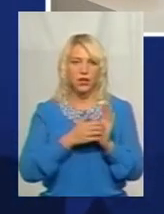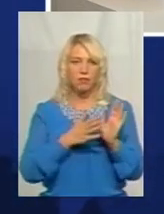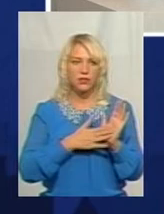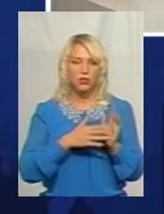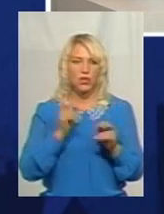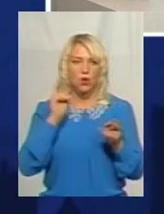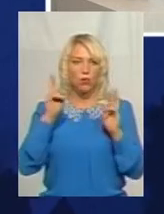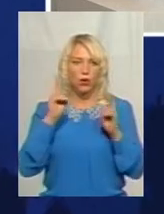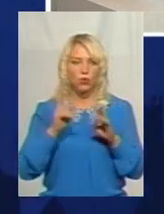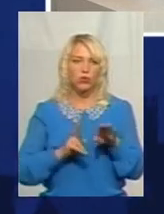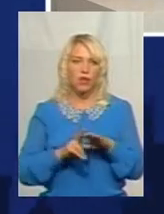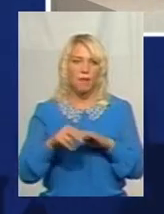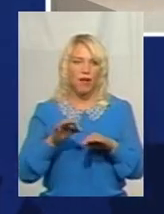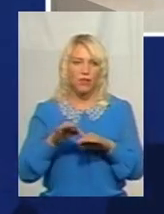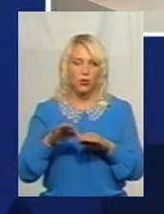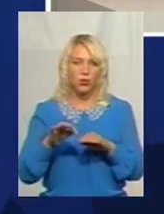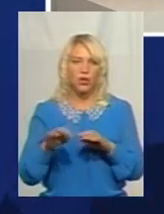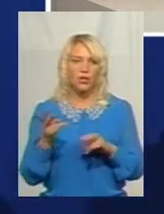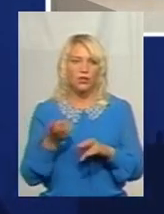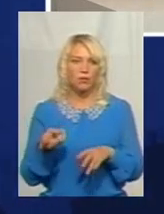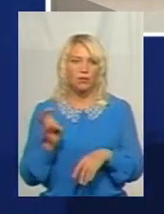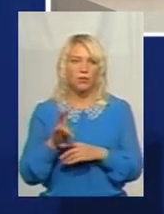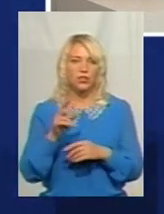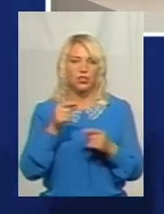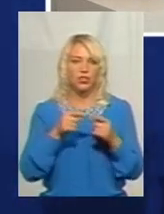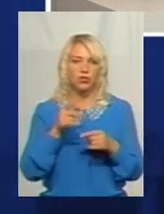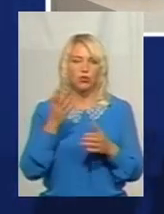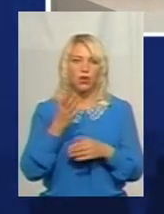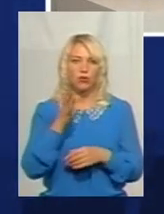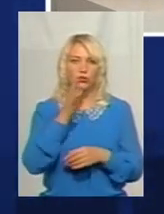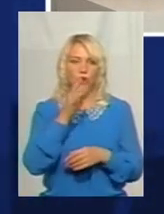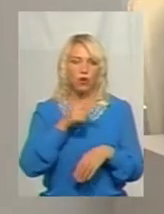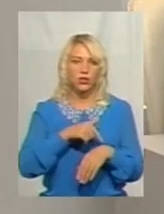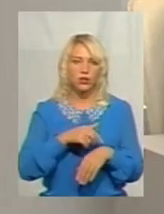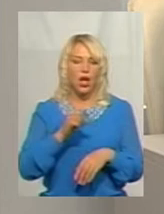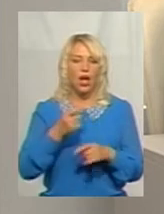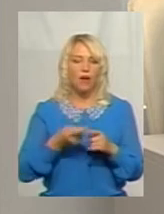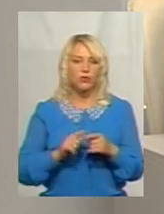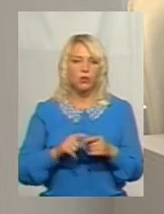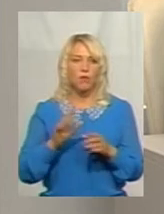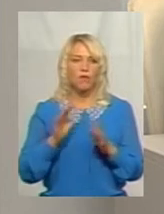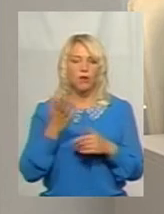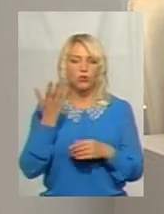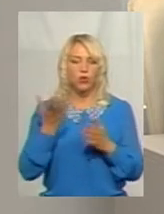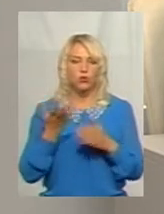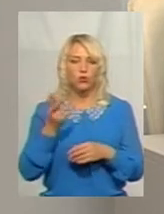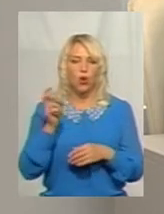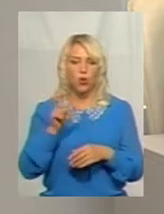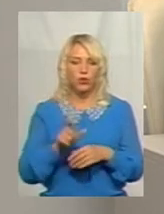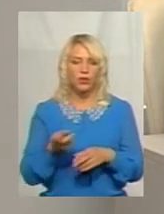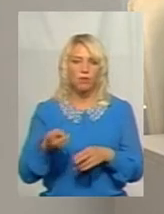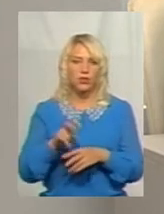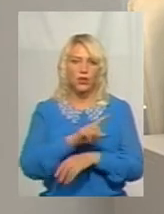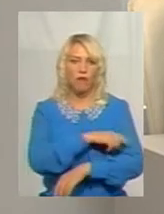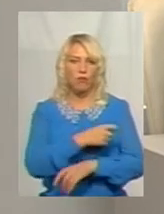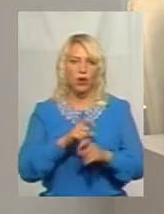там в перукарню, на манікюр, то прийти треба чітко на якусь годину. В даному випадку, якщо людина прийшла в поліклініку,